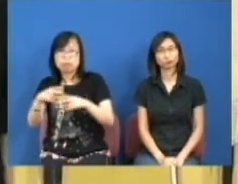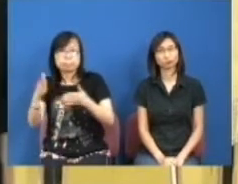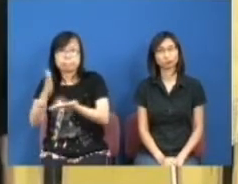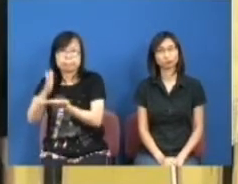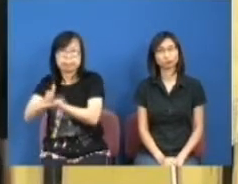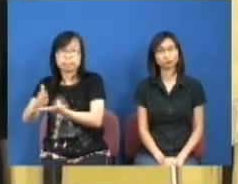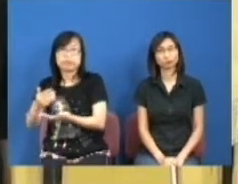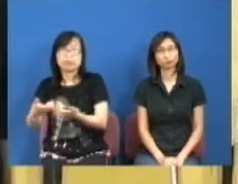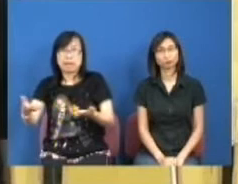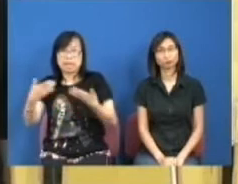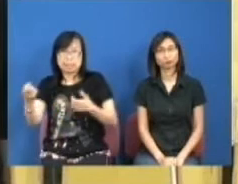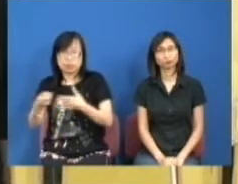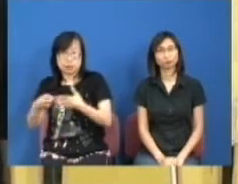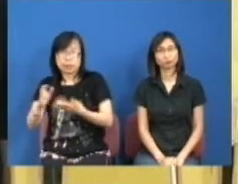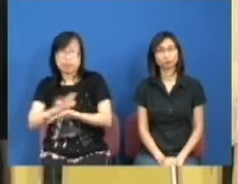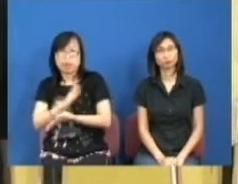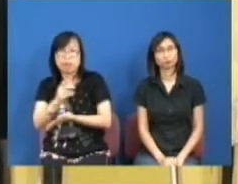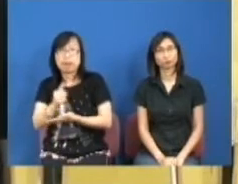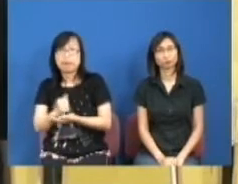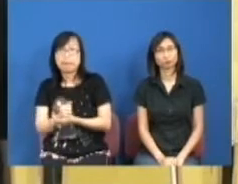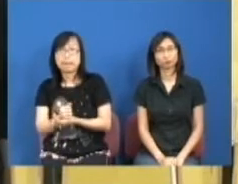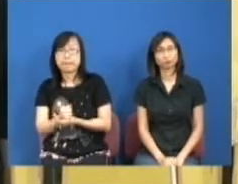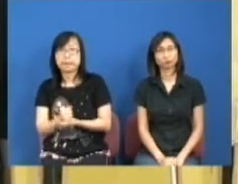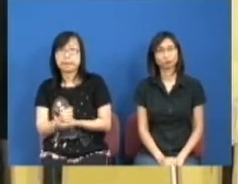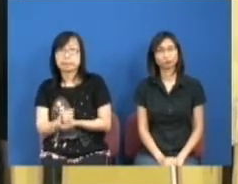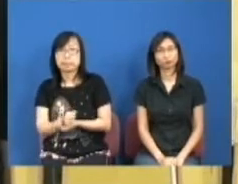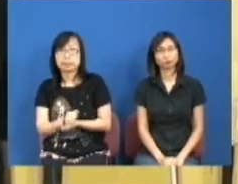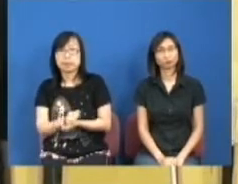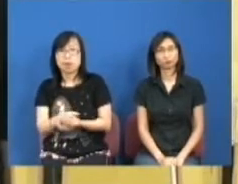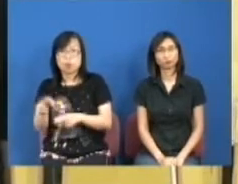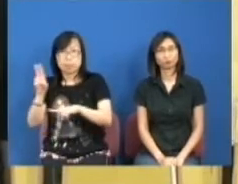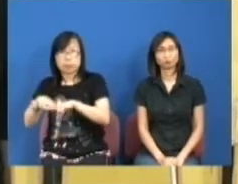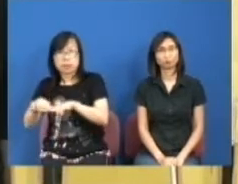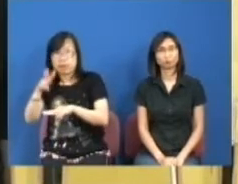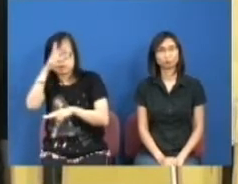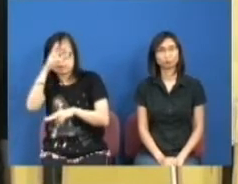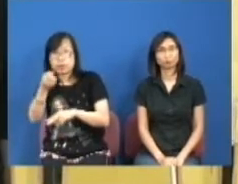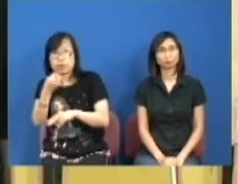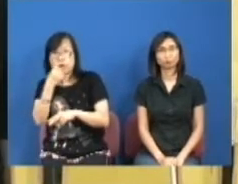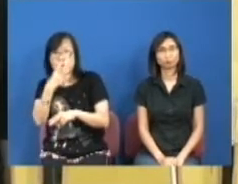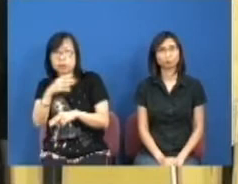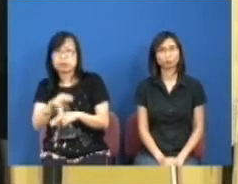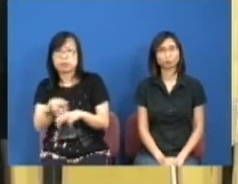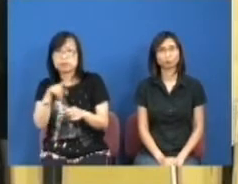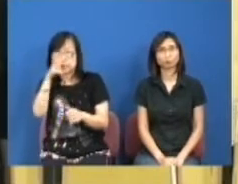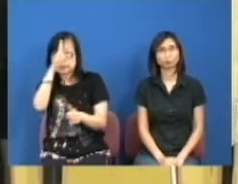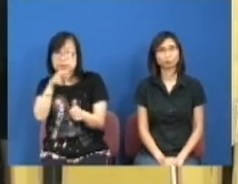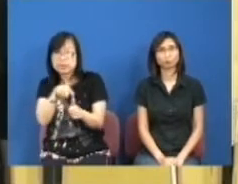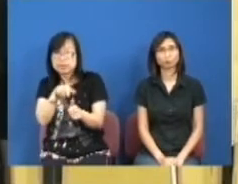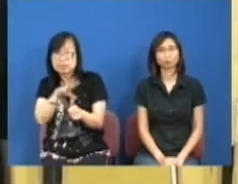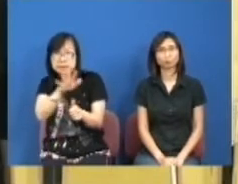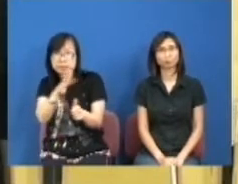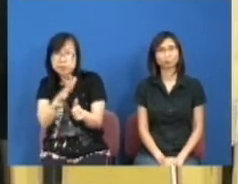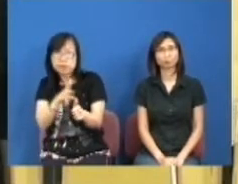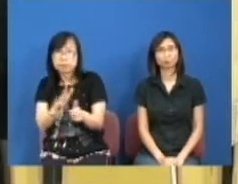咁但係近呢幾年嚟，我哋睇到個趨勢就唔係啦嚇。咁啊，中央政府對於香港嘅政治嗰個影響係越嚟越明顯，